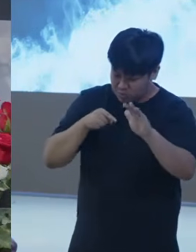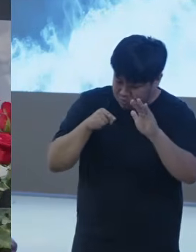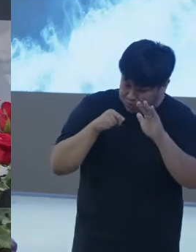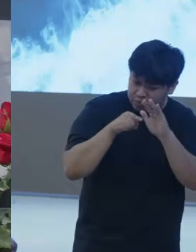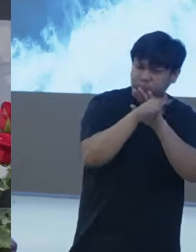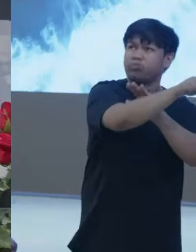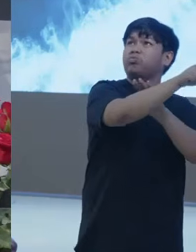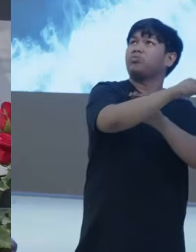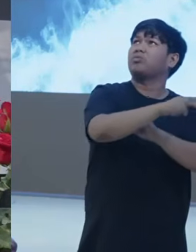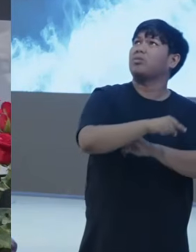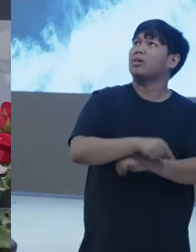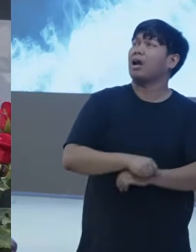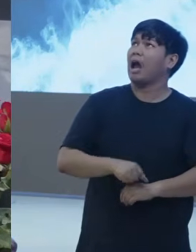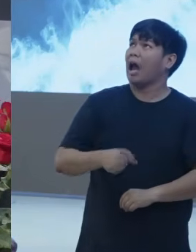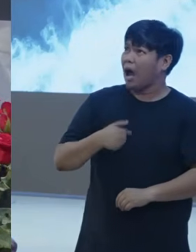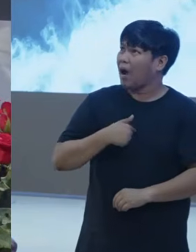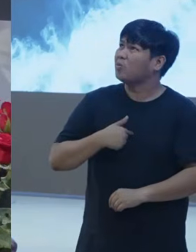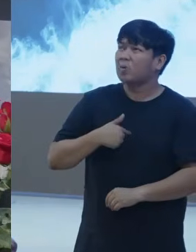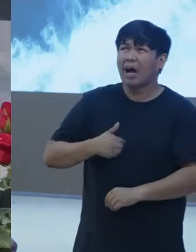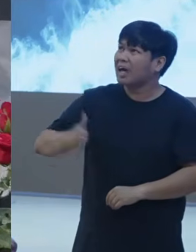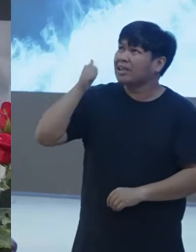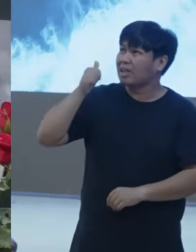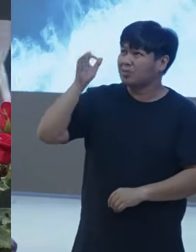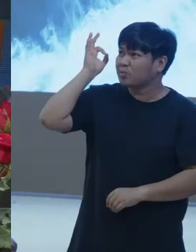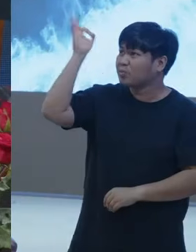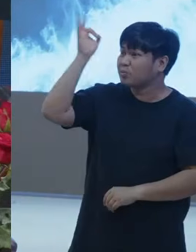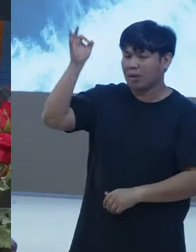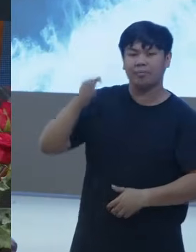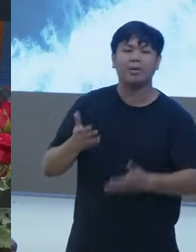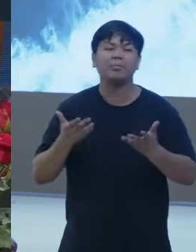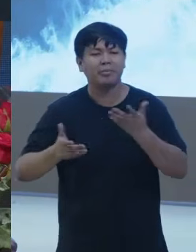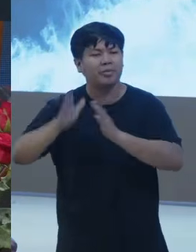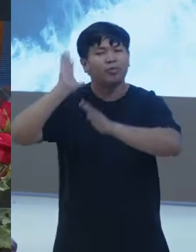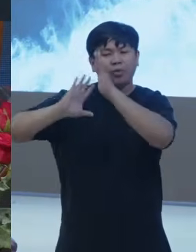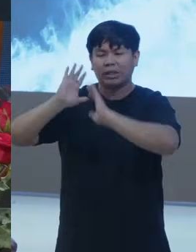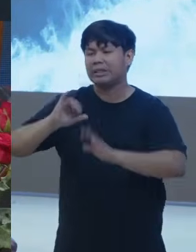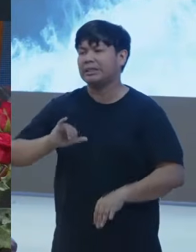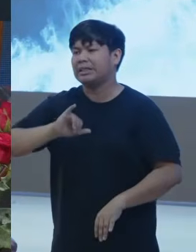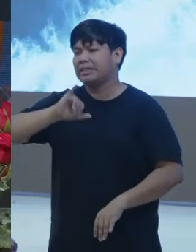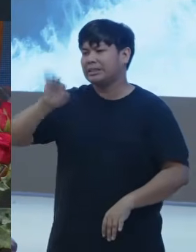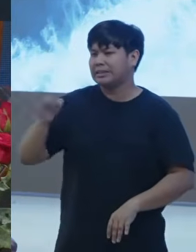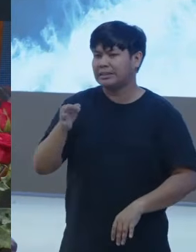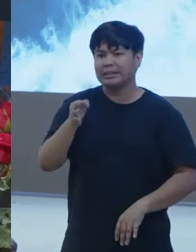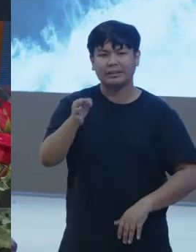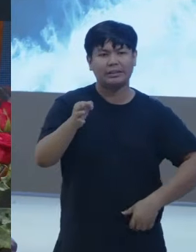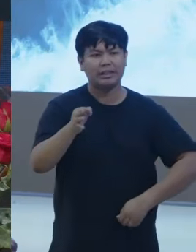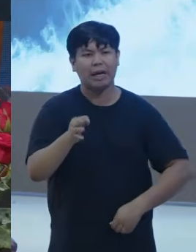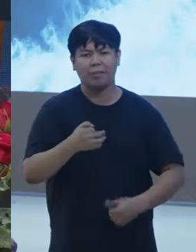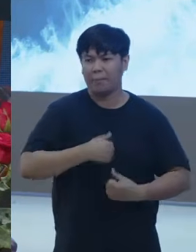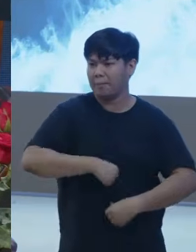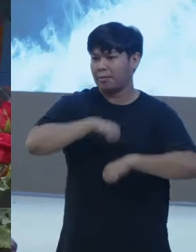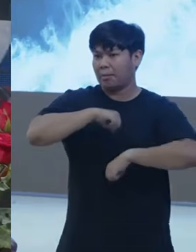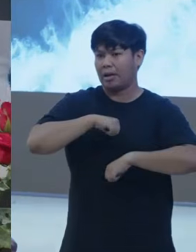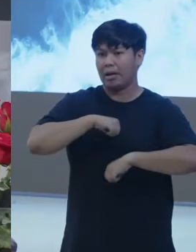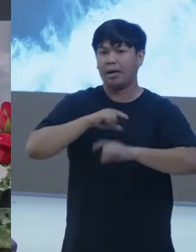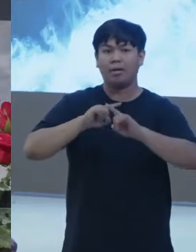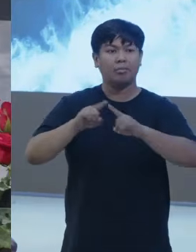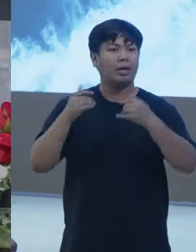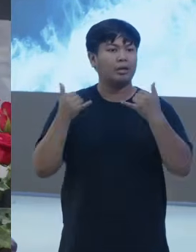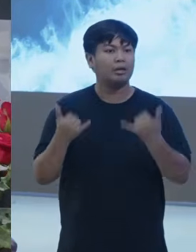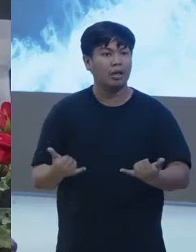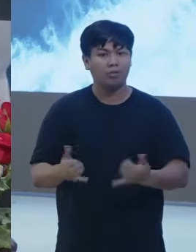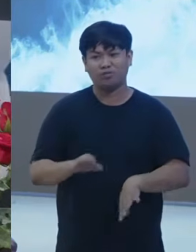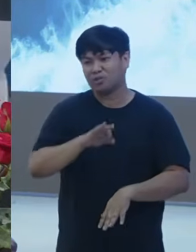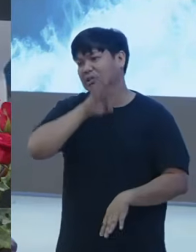ba ang kinatatakot ko? Siguro mayabang pa siya sa pamamahayag na yet 40 days and Nineveh will be